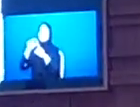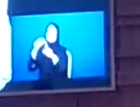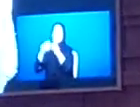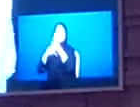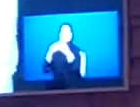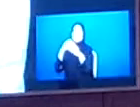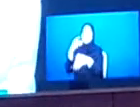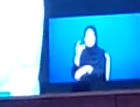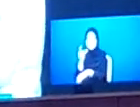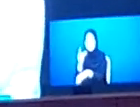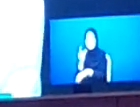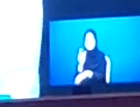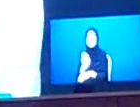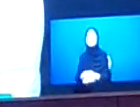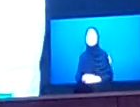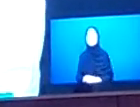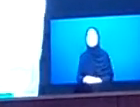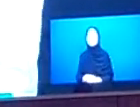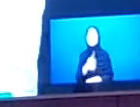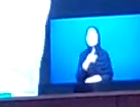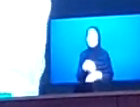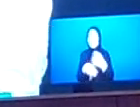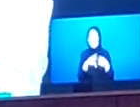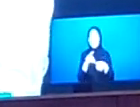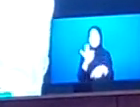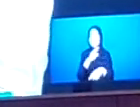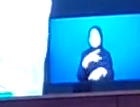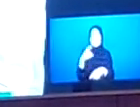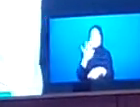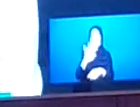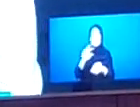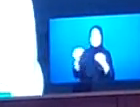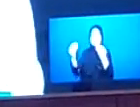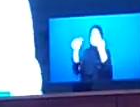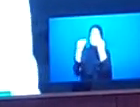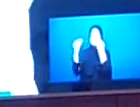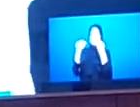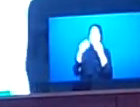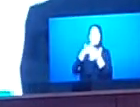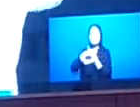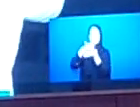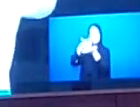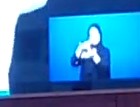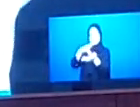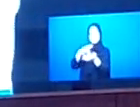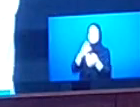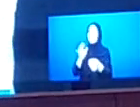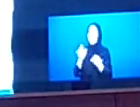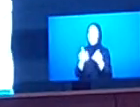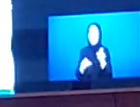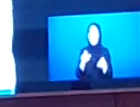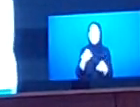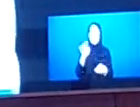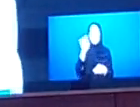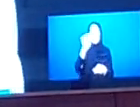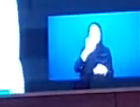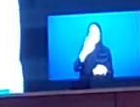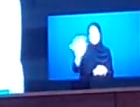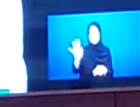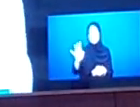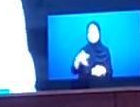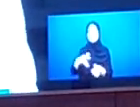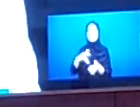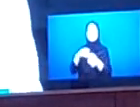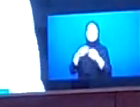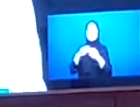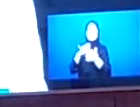banyak-banyak ini kalau punya tidak kita Bos maka orang lain akan mementaskan Makassar Setia